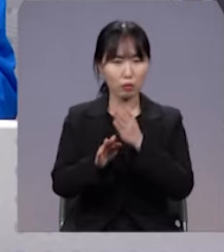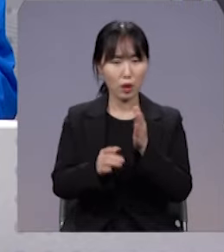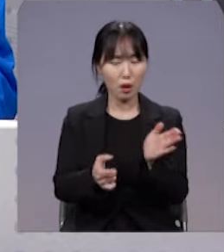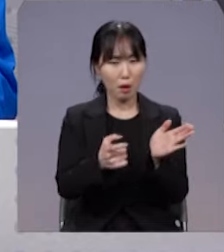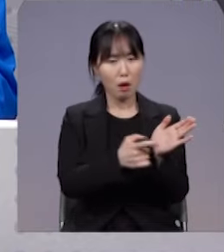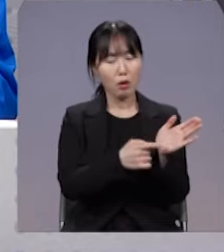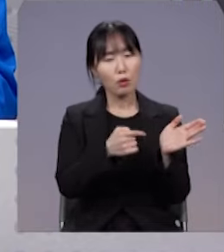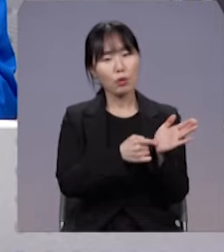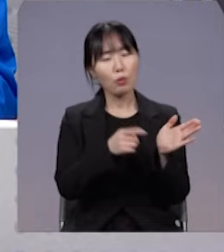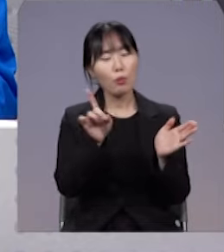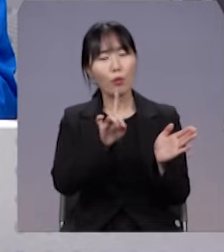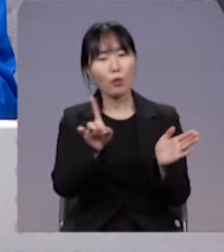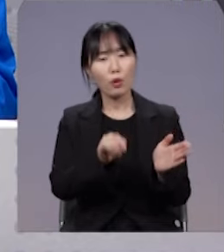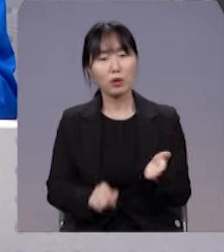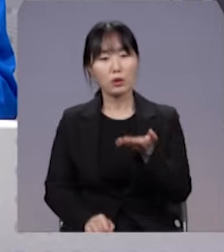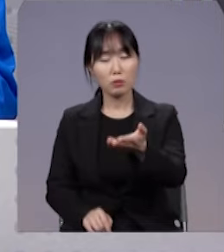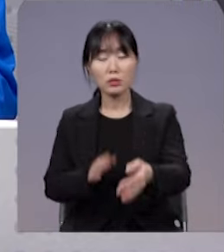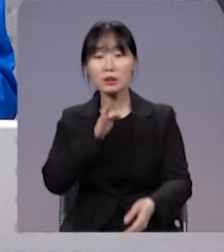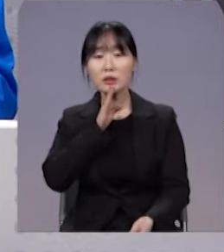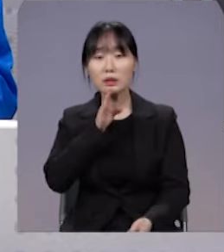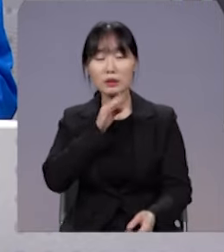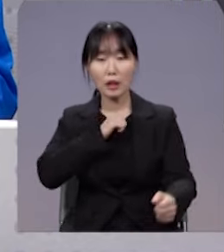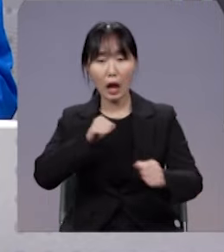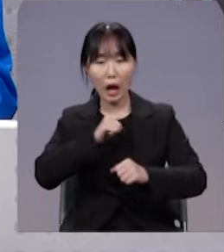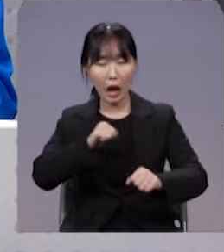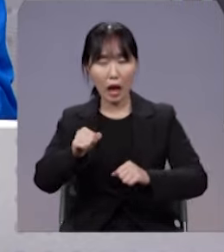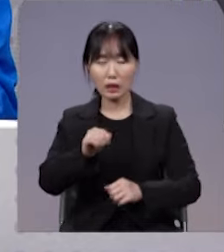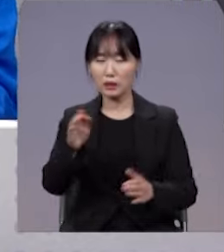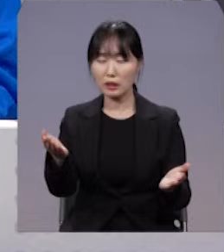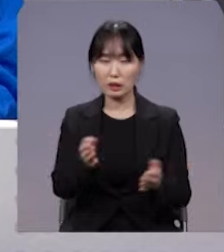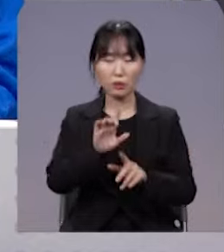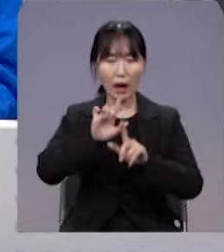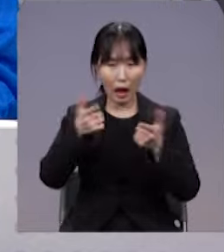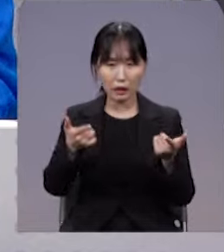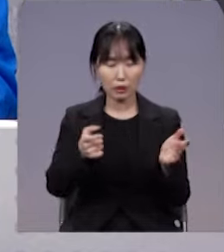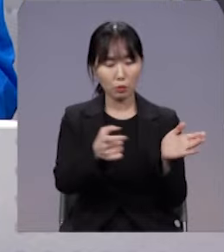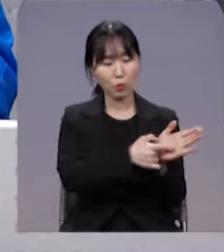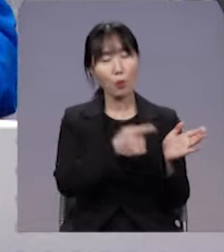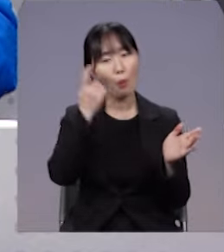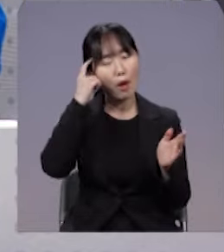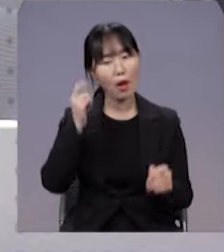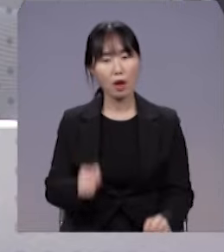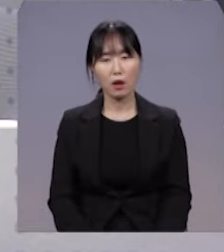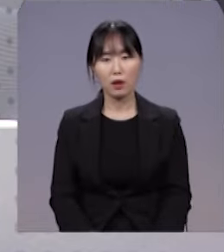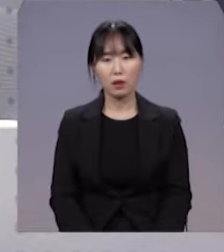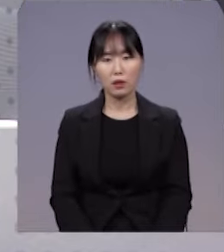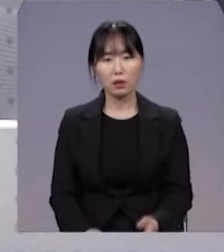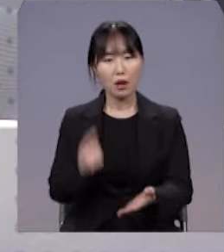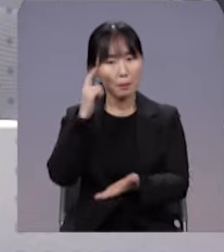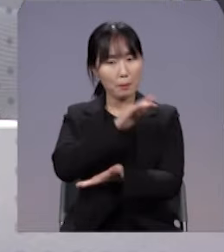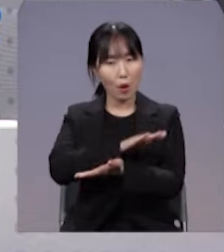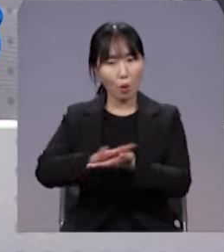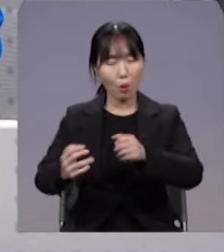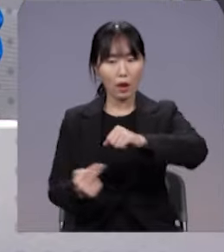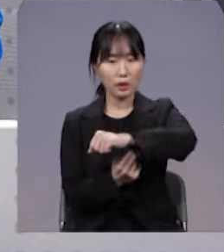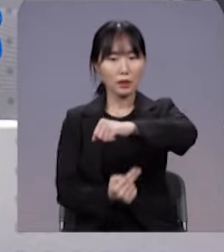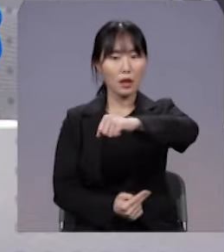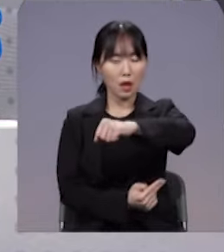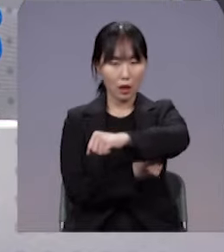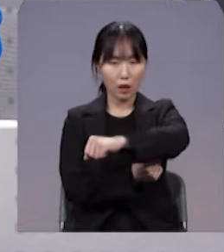받았는데 조보은 계시지도 않았어요 설명해 주십시오 예 그 평화대교 지금 말씀하셨는데